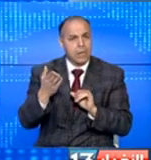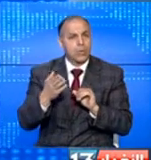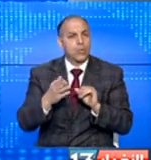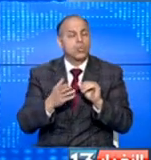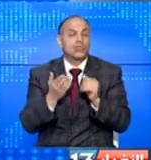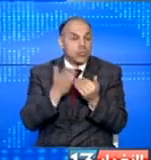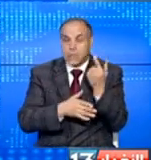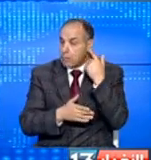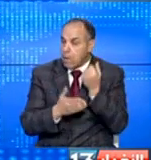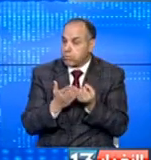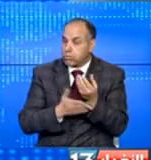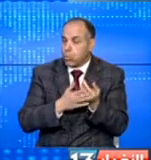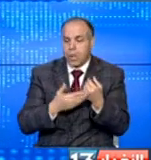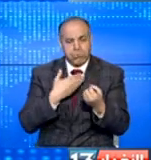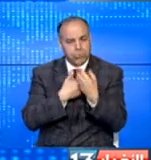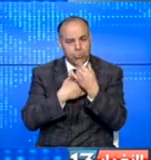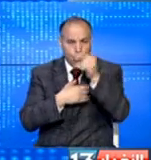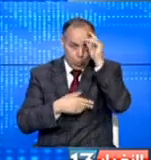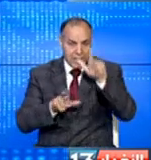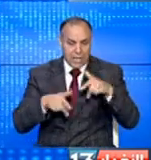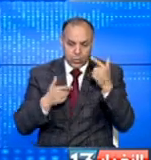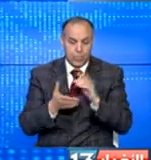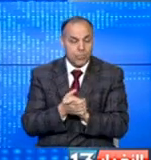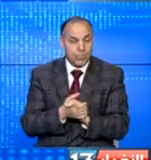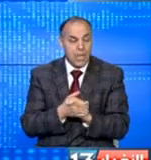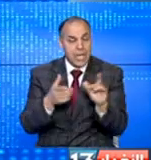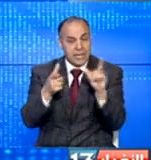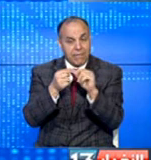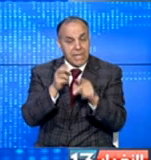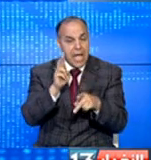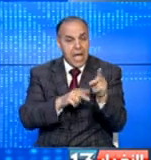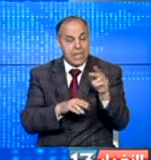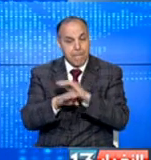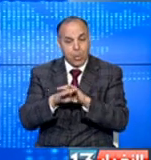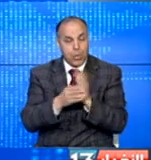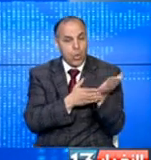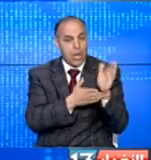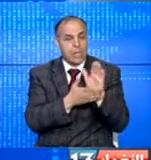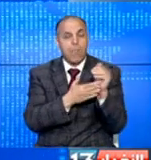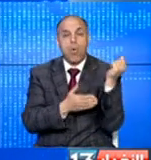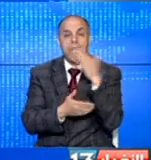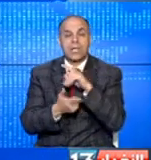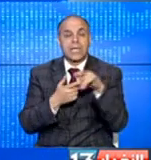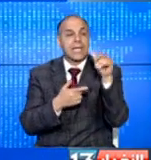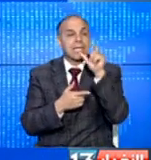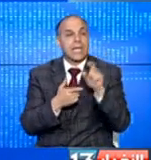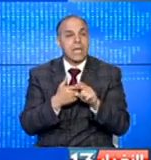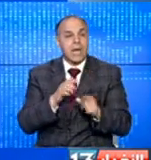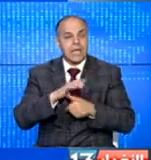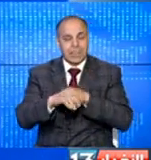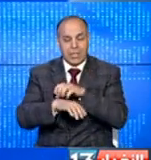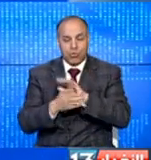كل جديد وتبليغه للجالية التونسية. تفاصيل أكثر عن الموضوع يقدمها مباشرة من إيطاليا رئيس